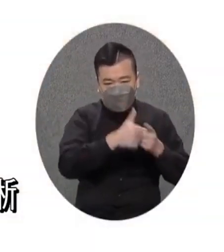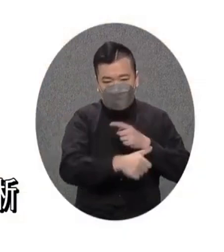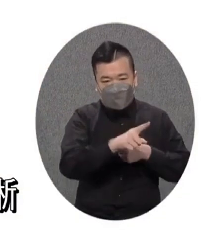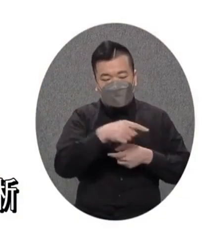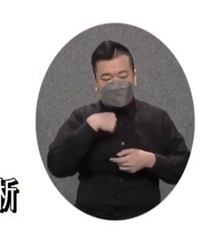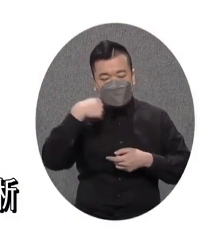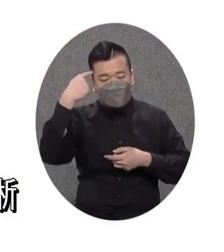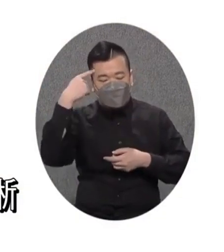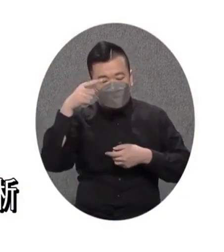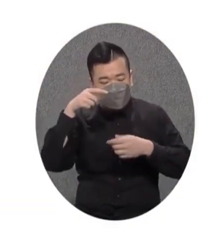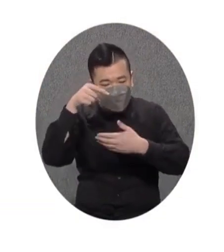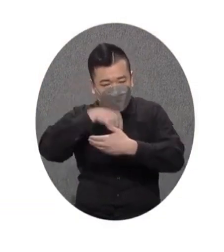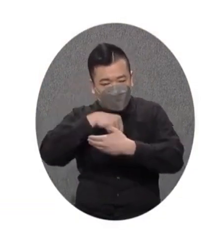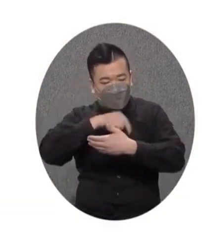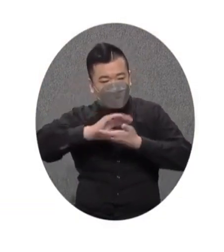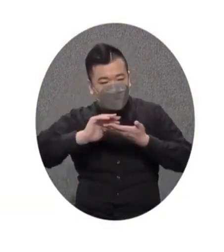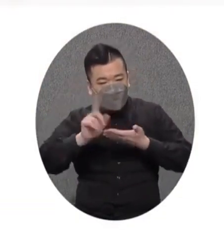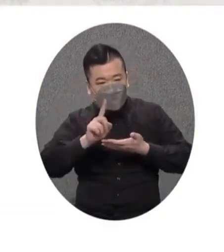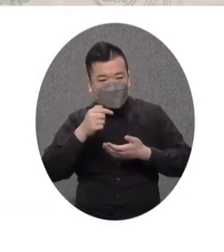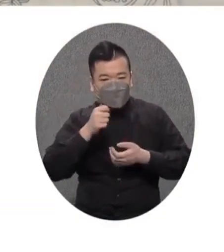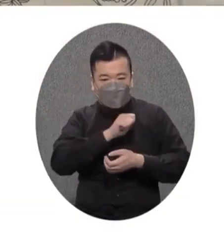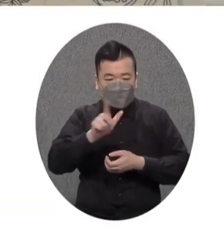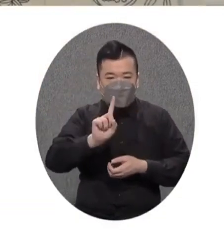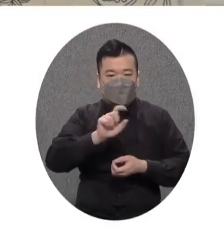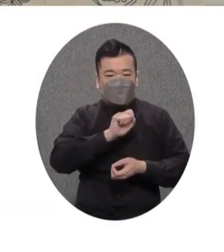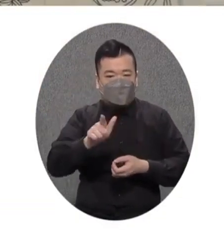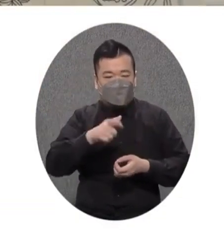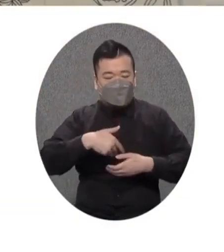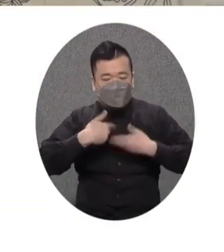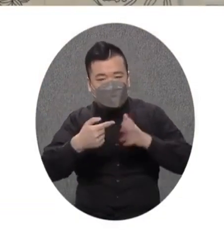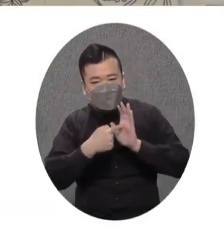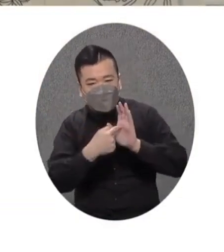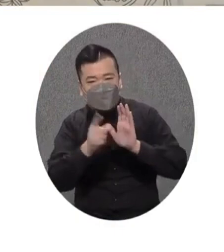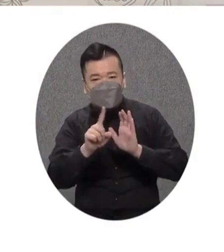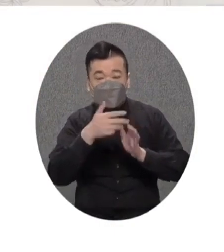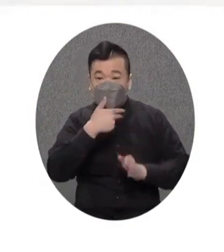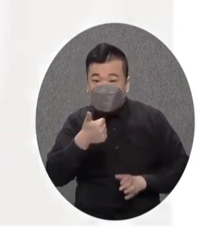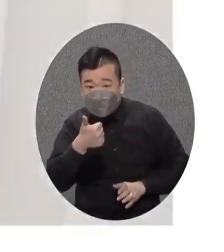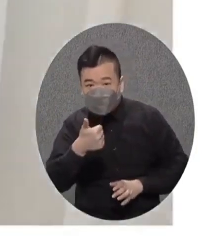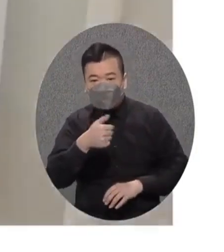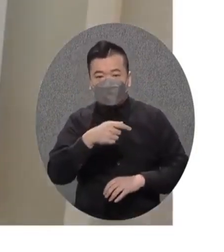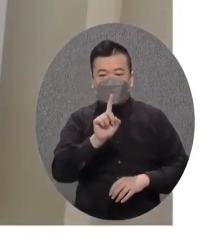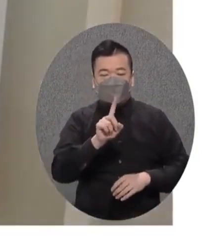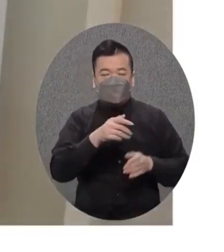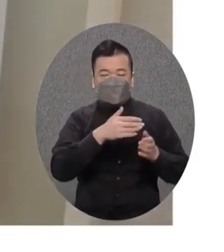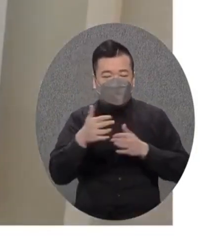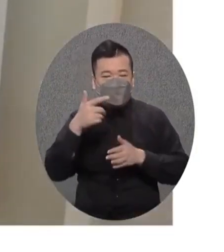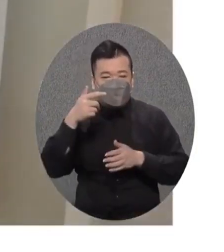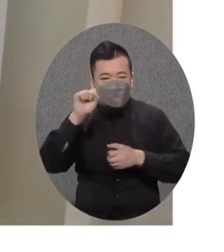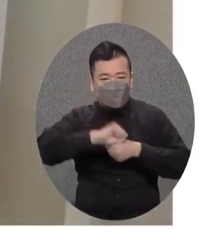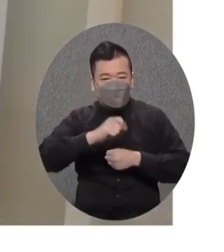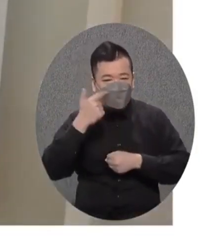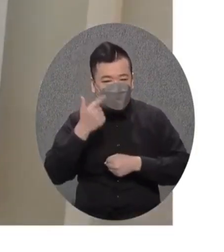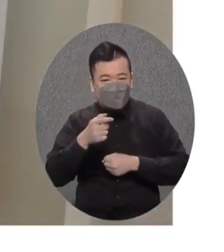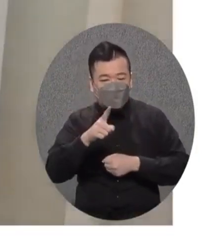理念是否講得清晰，多過是只是著重於呈現出來究竟是否真的漂亮，或者會不會是過分執著在一個物